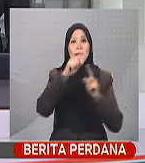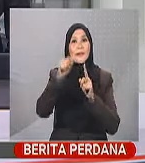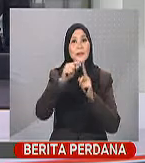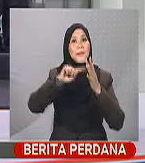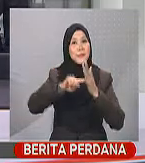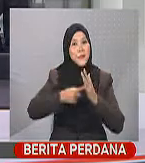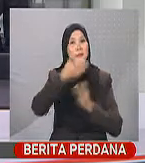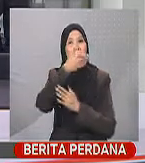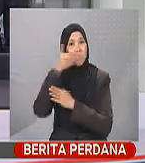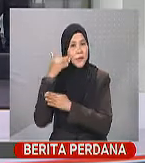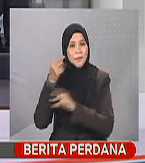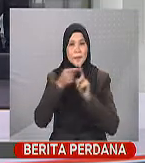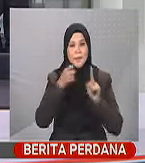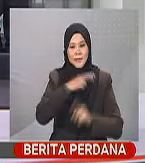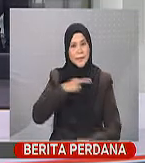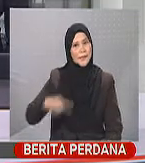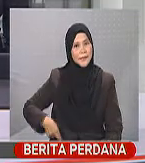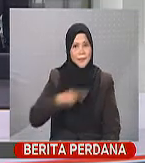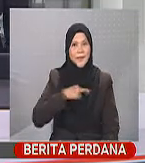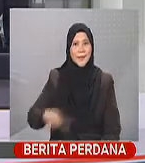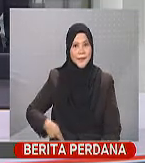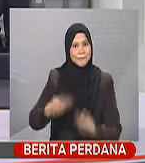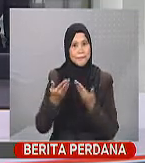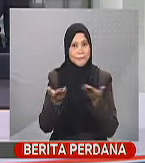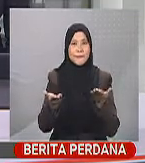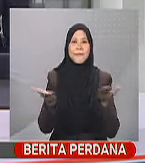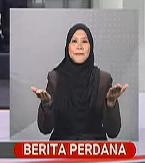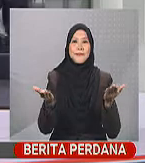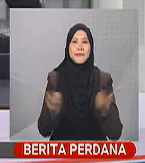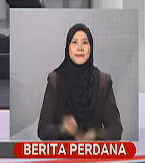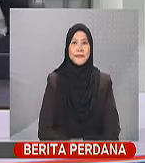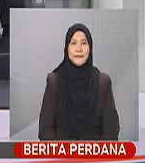puasa oleh penyimpan mohor besar Raja-Raja. Saksikan.